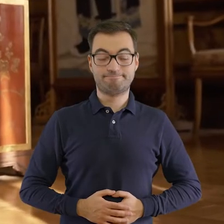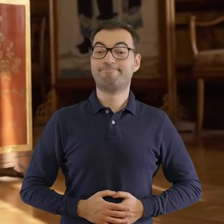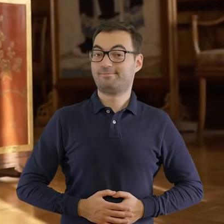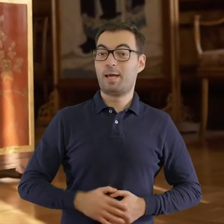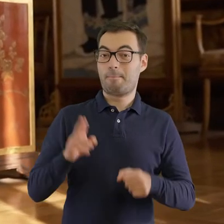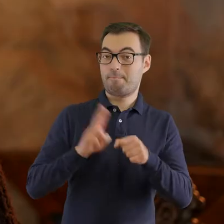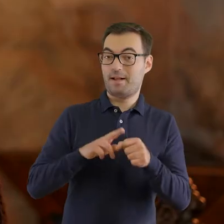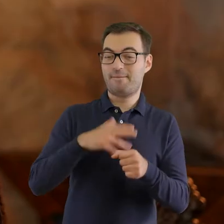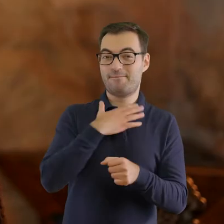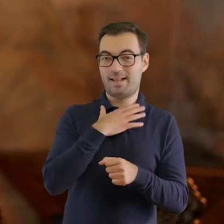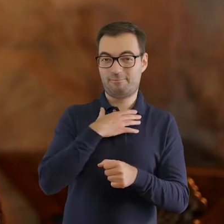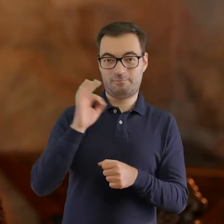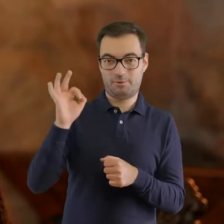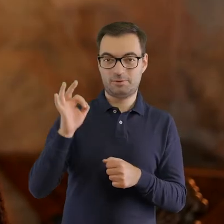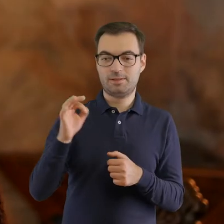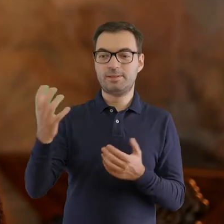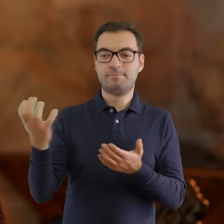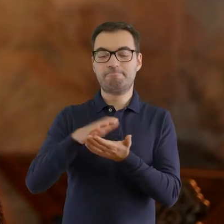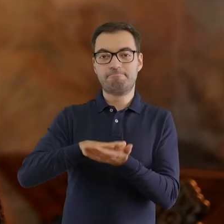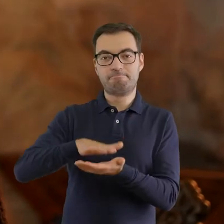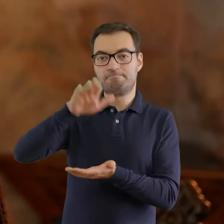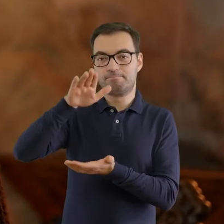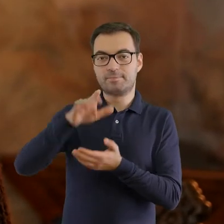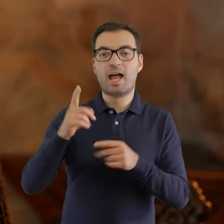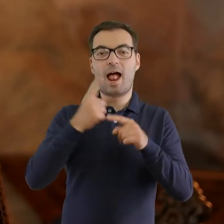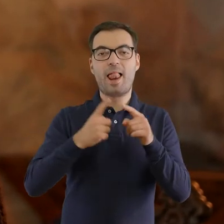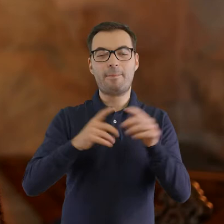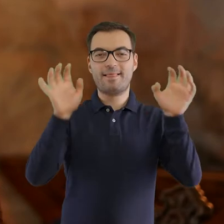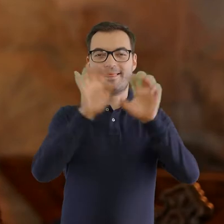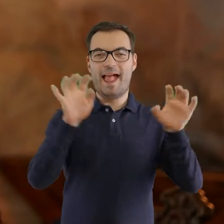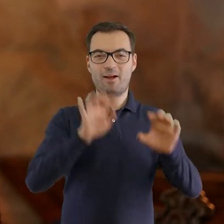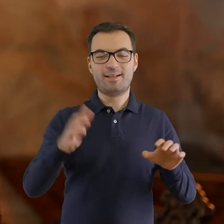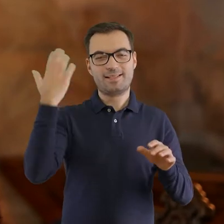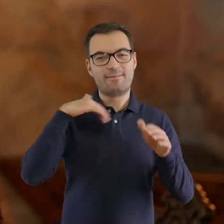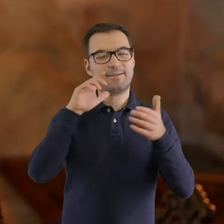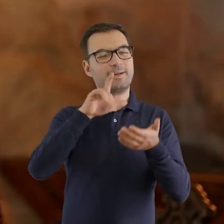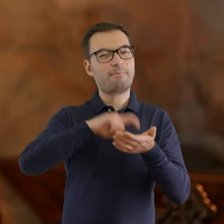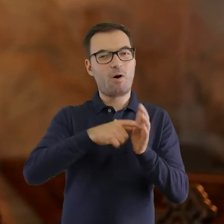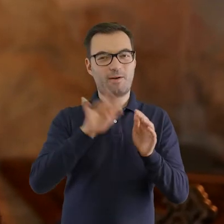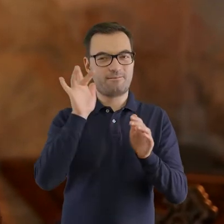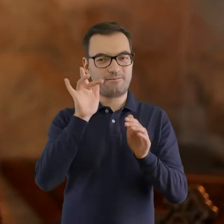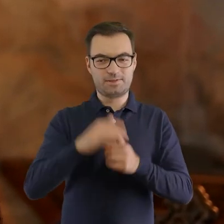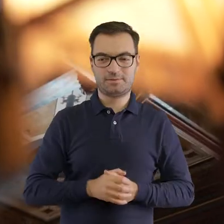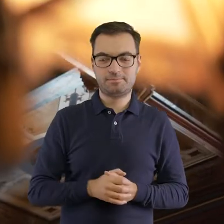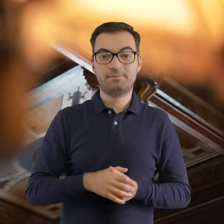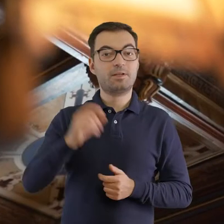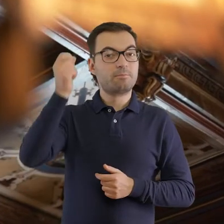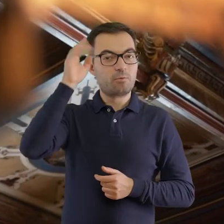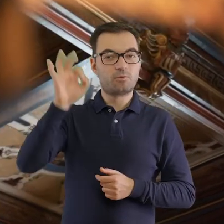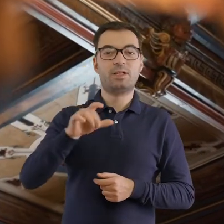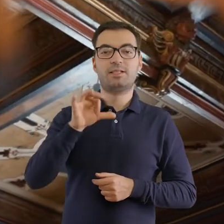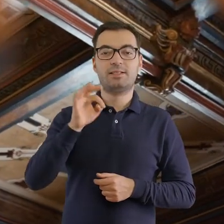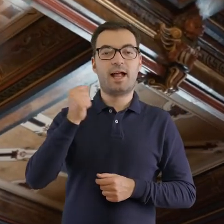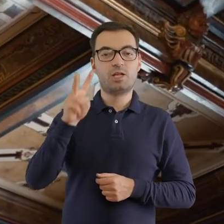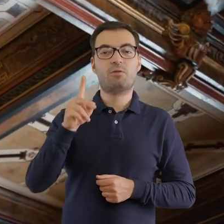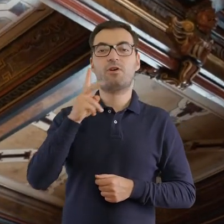W wilanowskim magazynie zbiorów przechowywane są fragmenty dekoracji wnętrz, które zostały urządzone przez